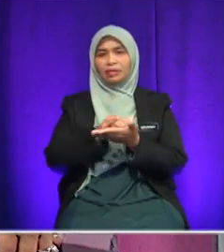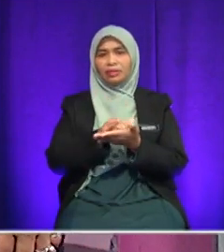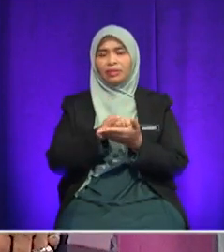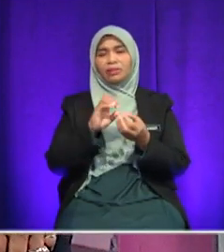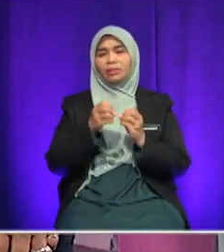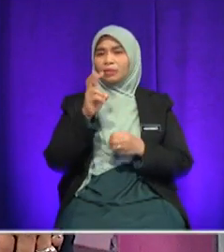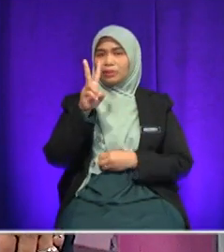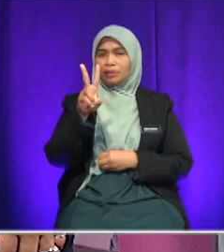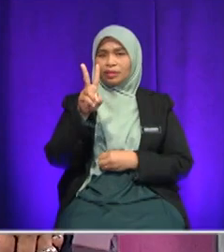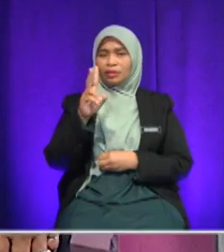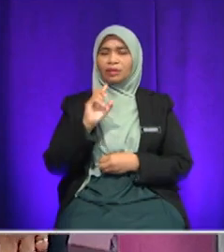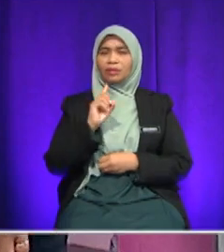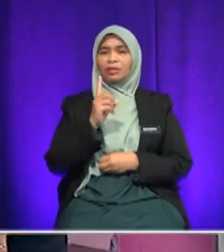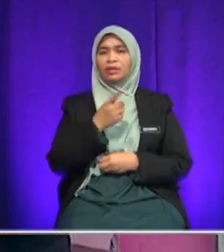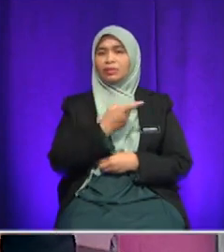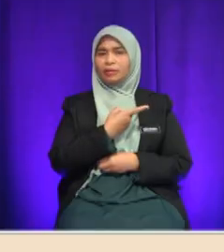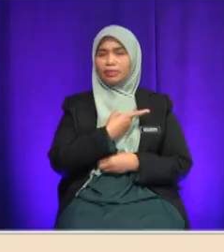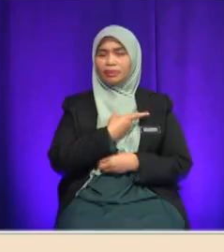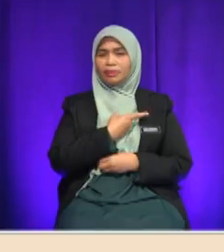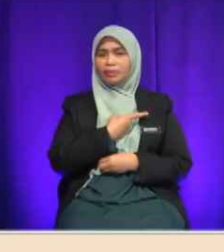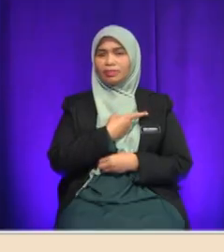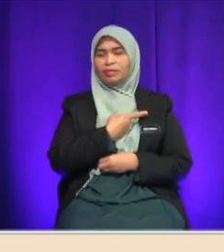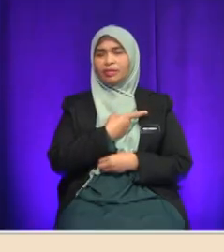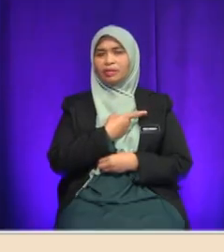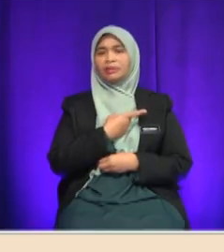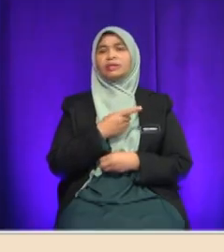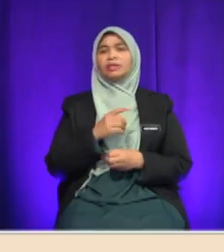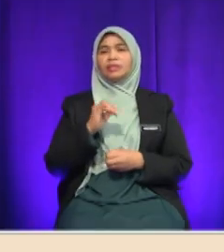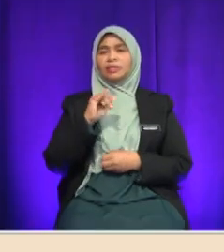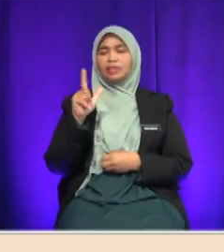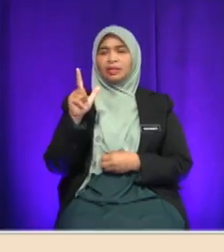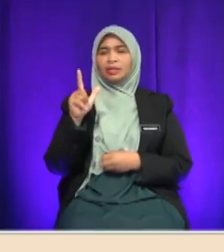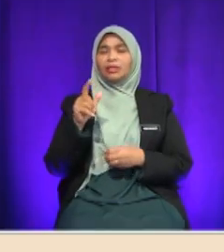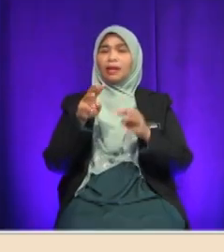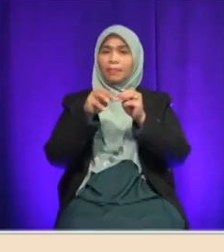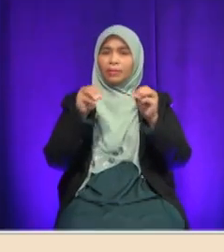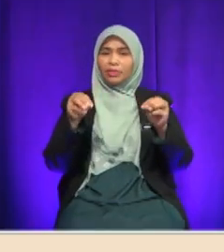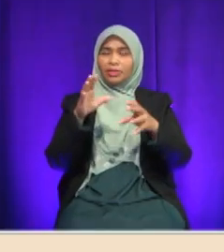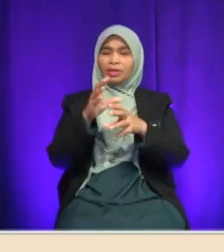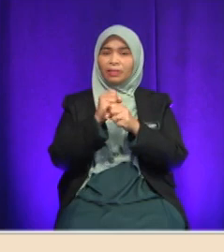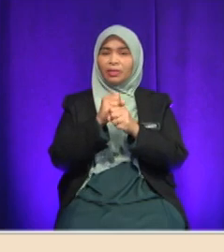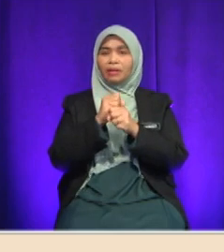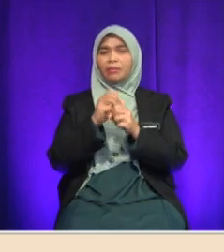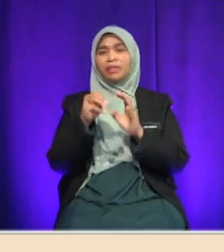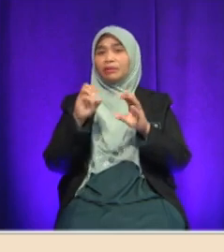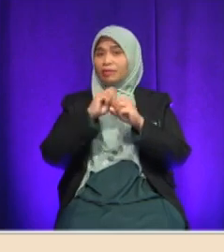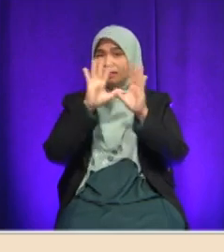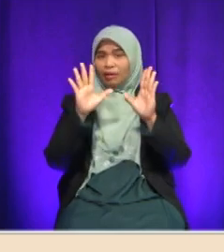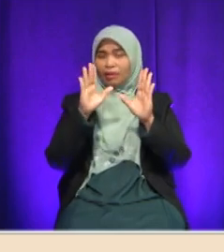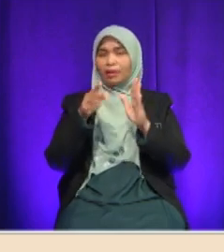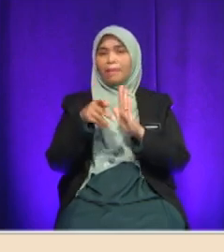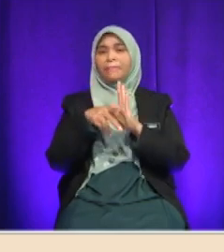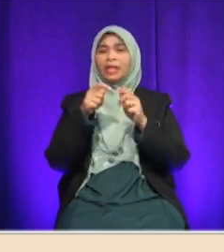kedua, kita standard pembelajaran kita yang kedua ialah murid-murid dapat menerangkan